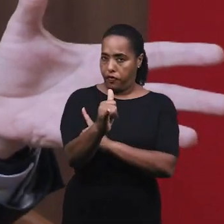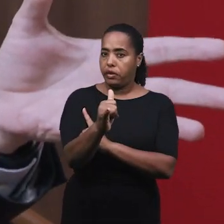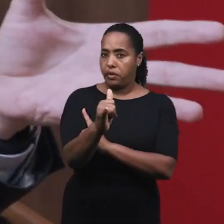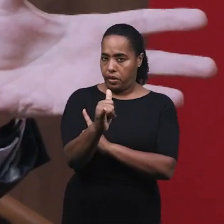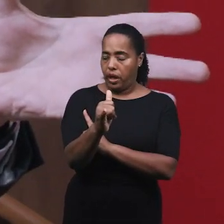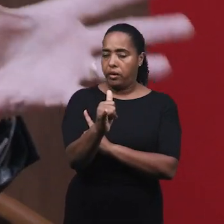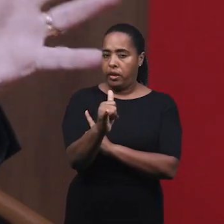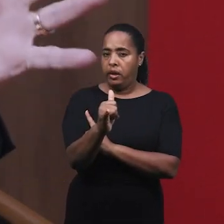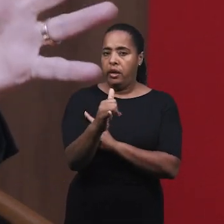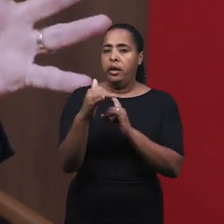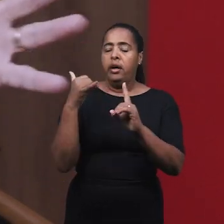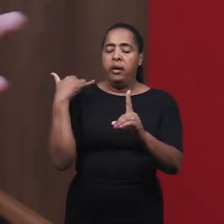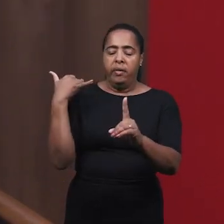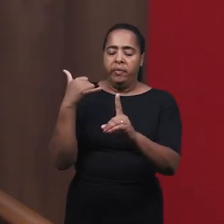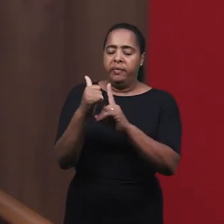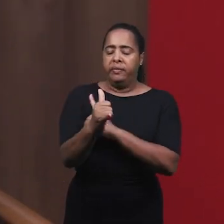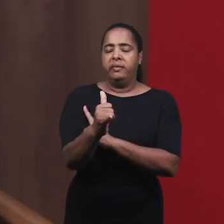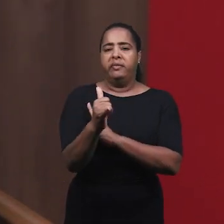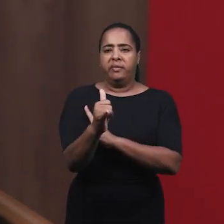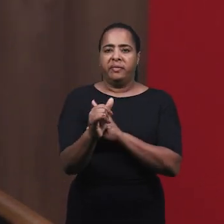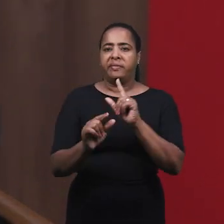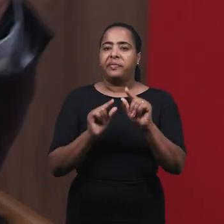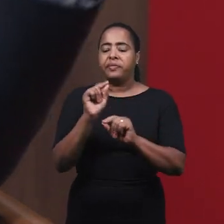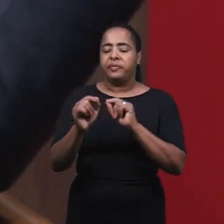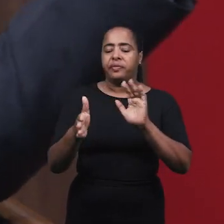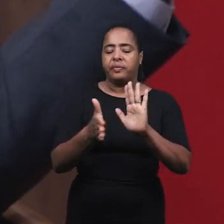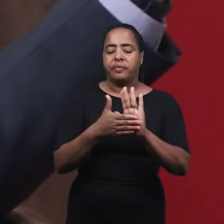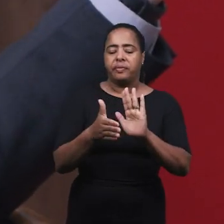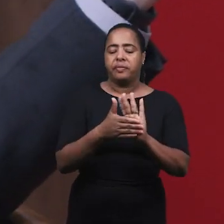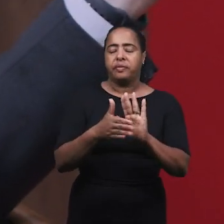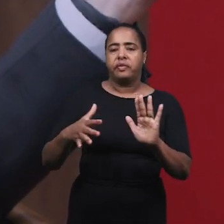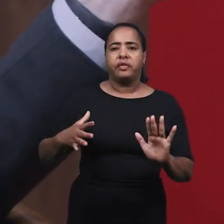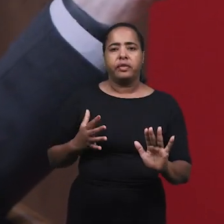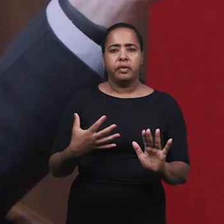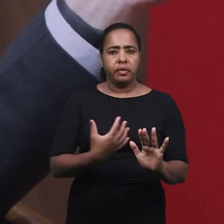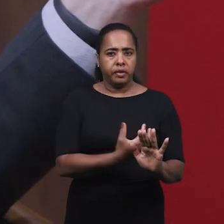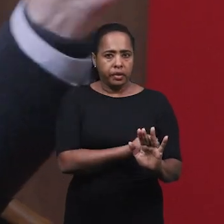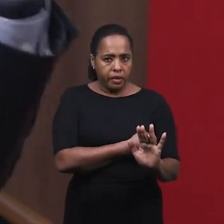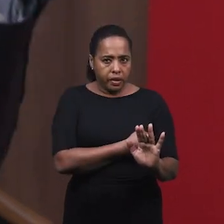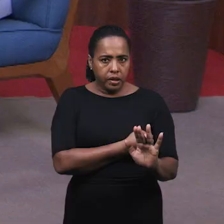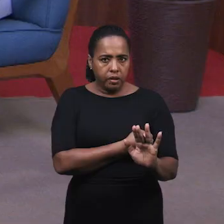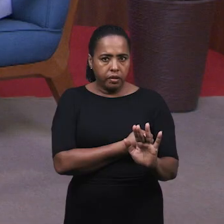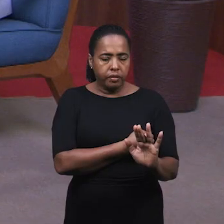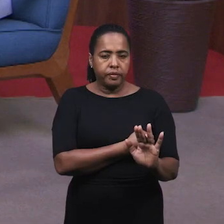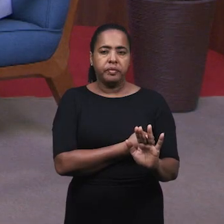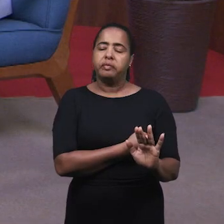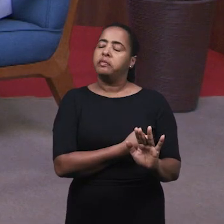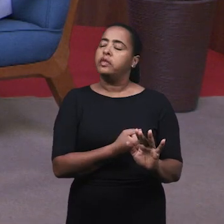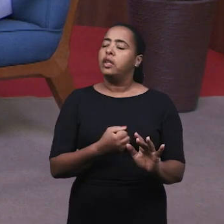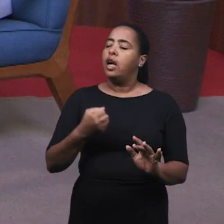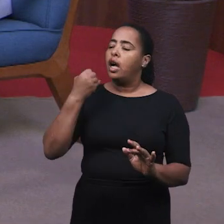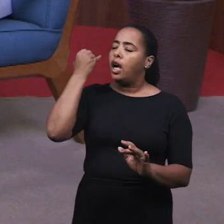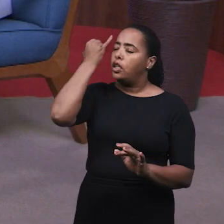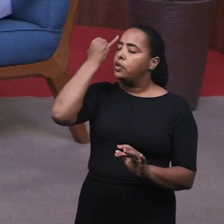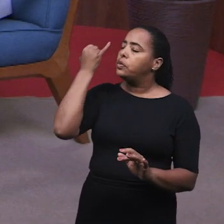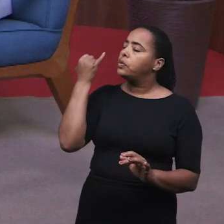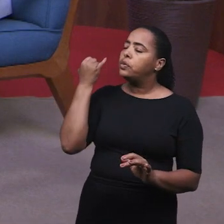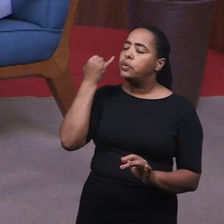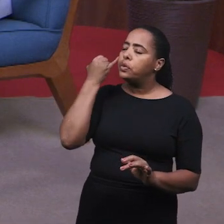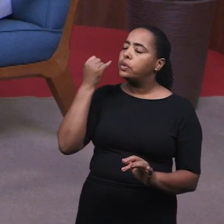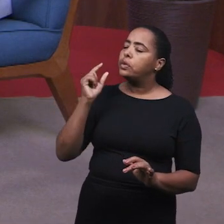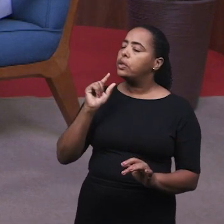prophétisés et qui est révélé maintenant, ils apportent le projet de salut prophétisé. Quelle